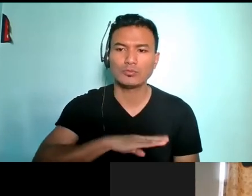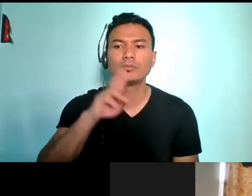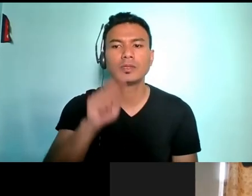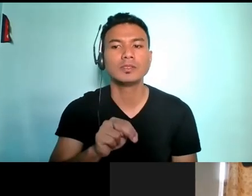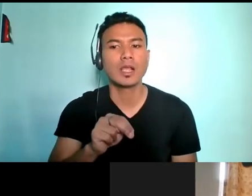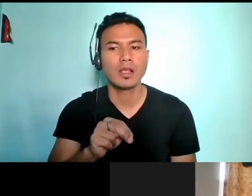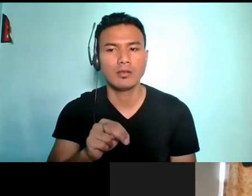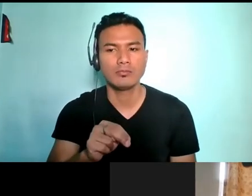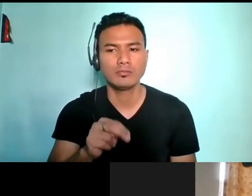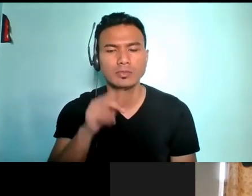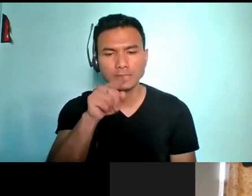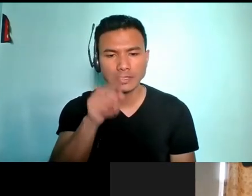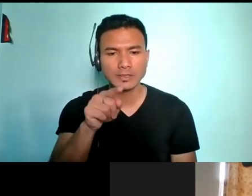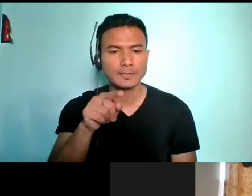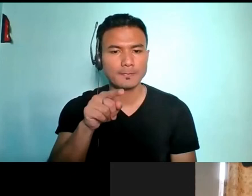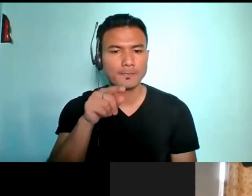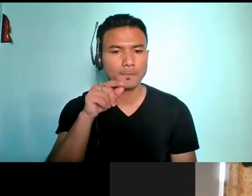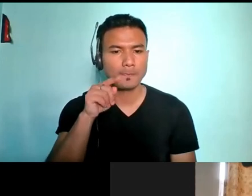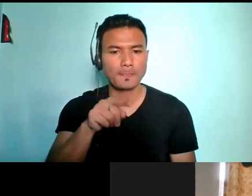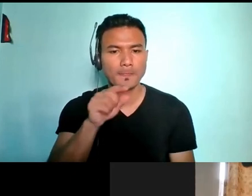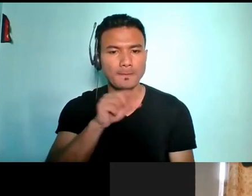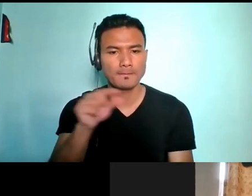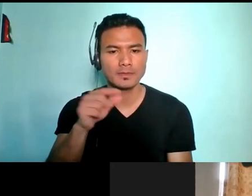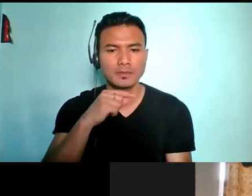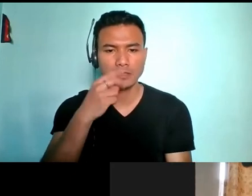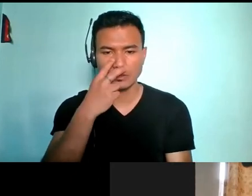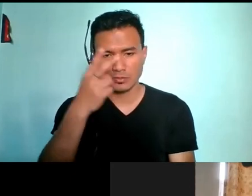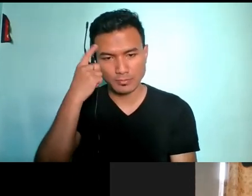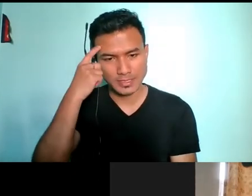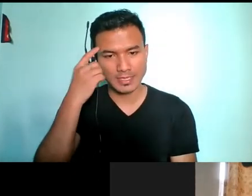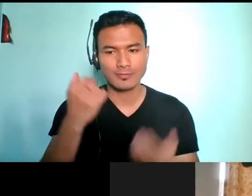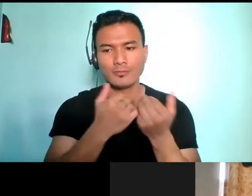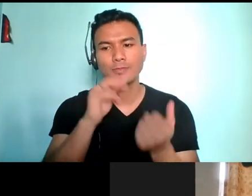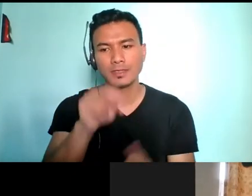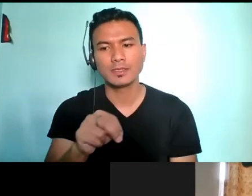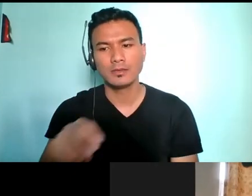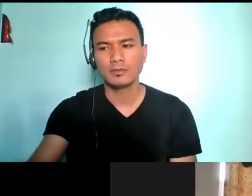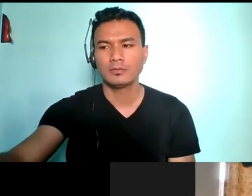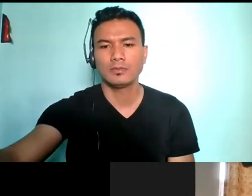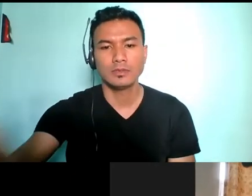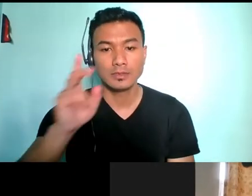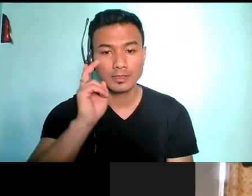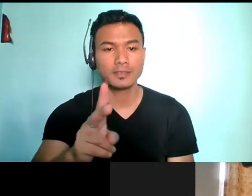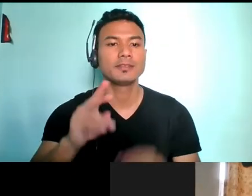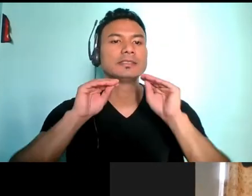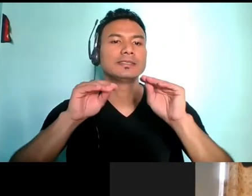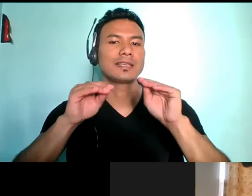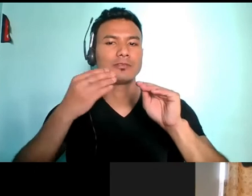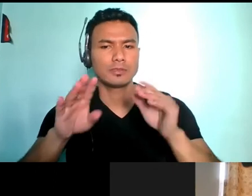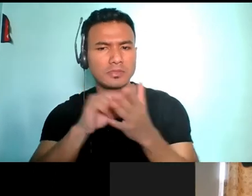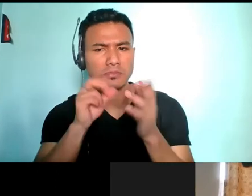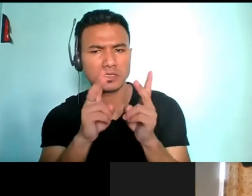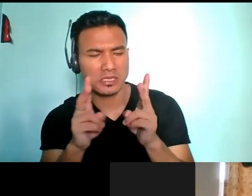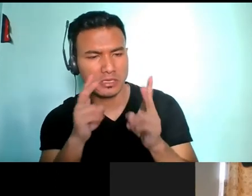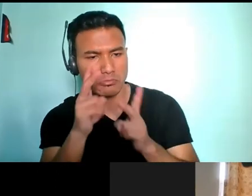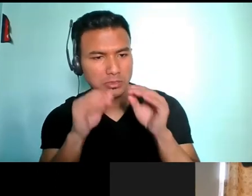नबुझे पनि तिमी त्यसलाई चाहिँ नि नजरअन्दाज गर्दौ है, होइन, त्यसरी सिकाइरहेको हुन्छ, बार बार त्यही कुराहरू सिकाइरहेको